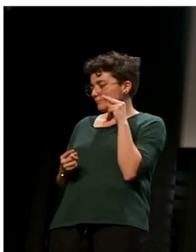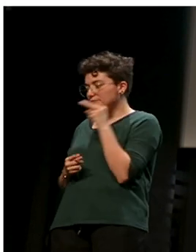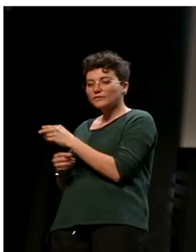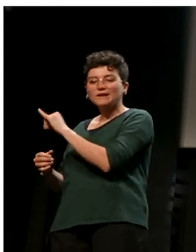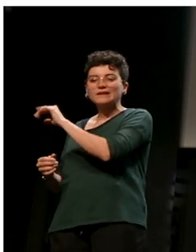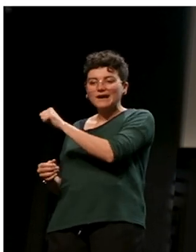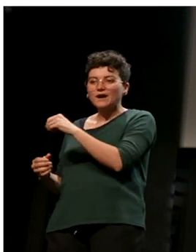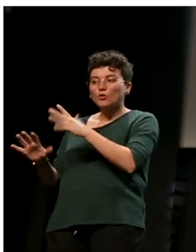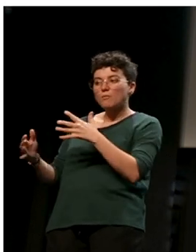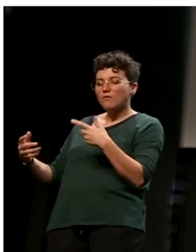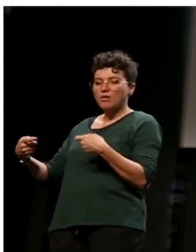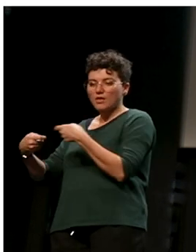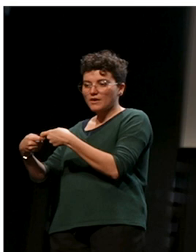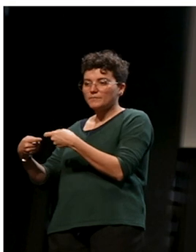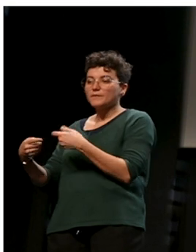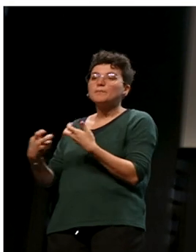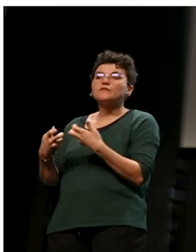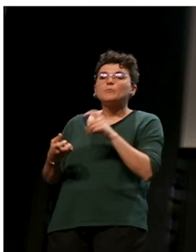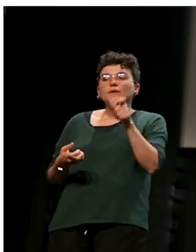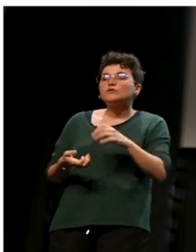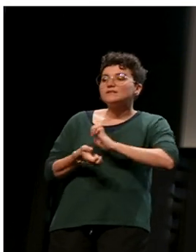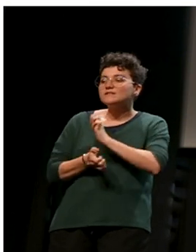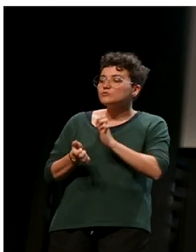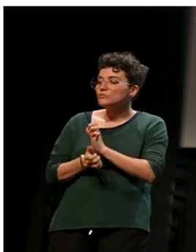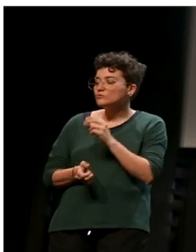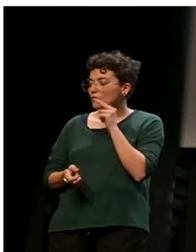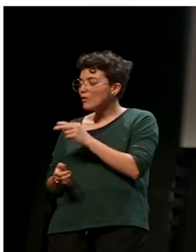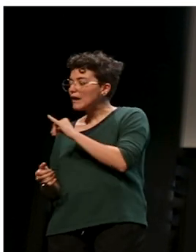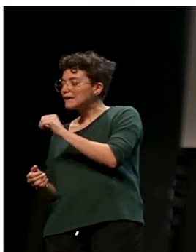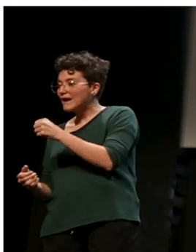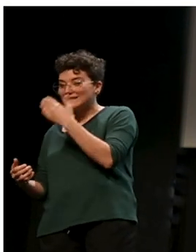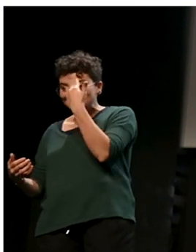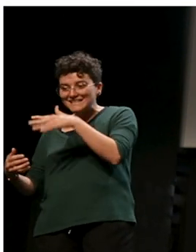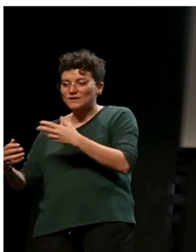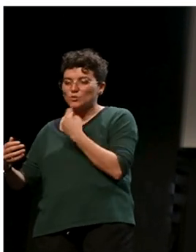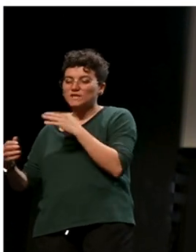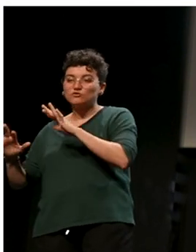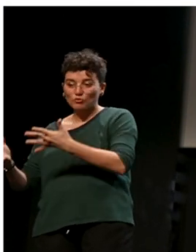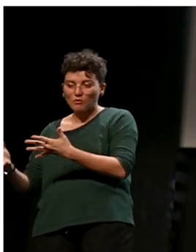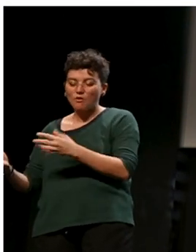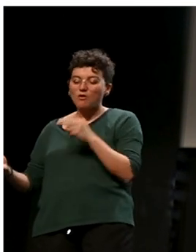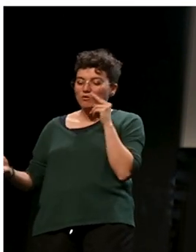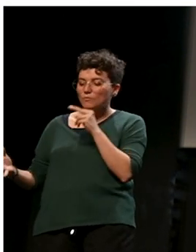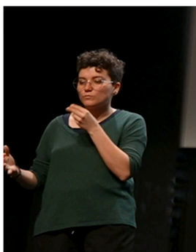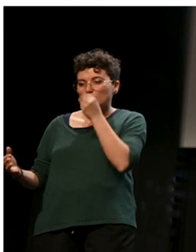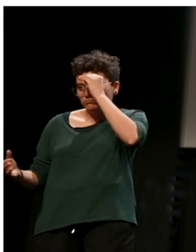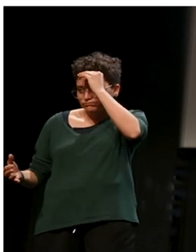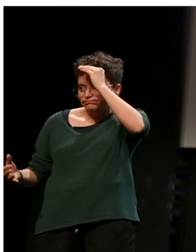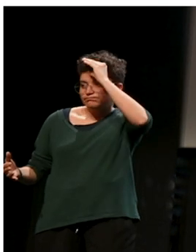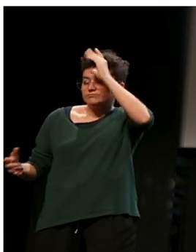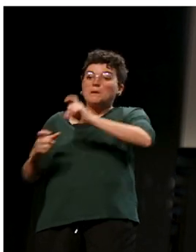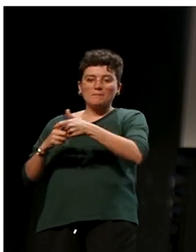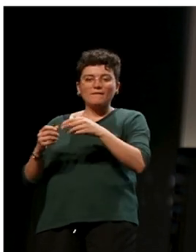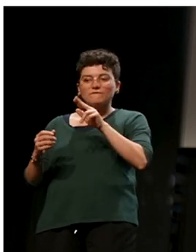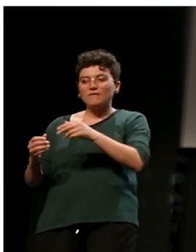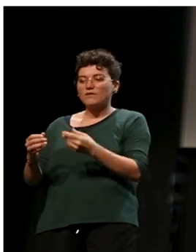un risque avec un illustrateur qui utilise une IA peut-être, mais à bon escient et avec sa culture et son œil, voilà. Donc moi, c'est pour ça que je suis toujours